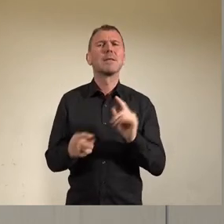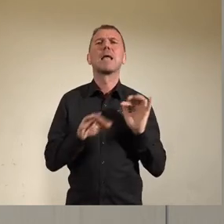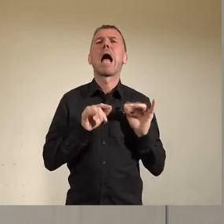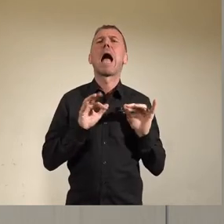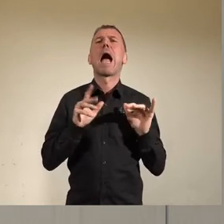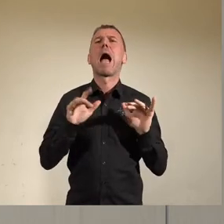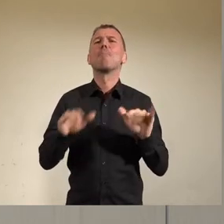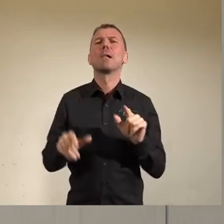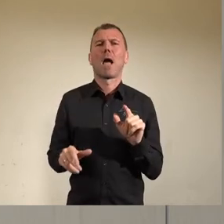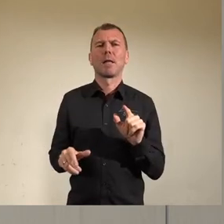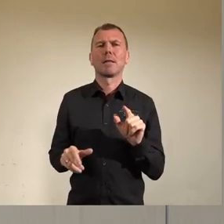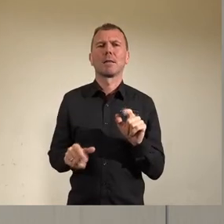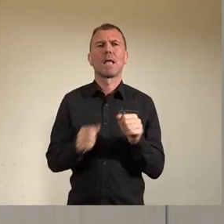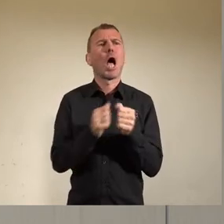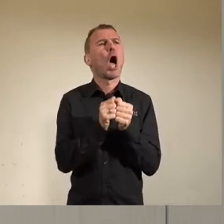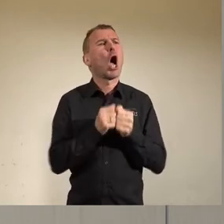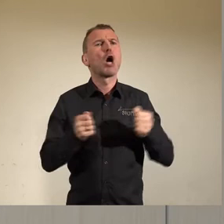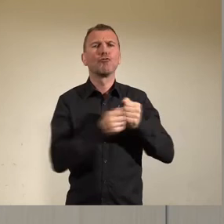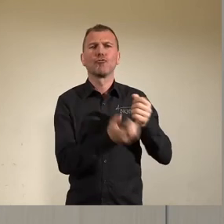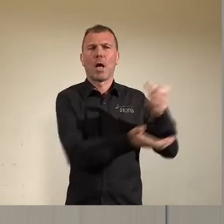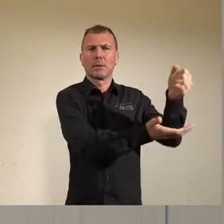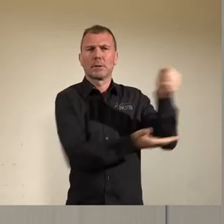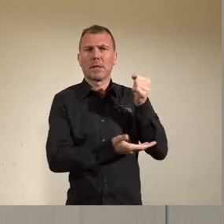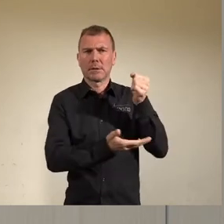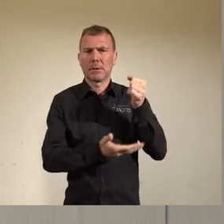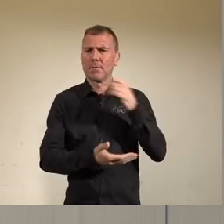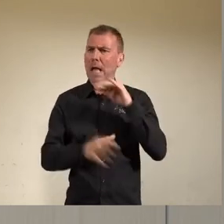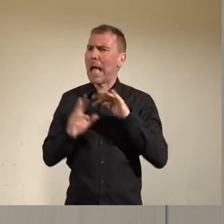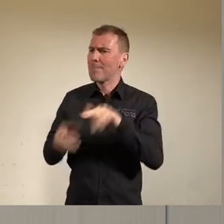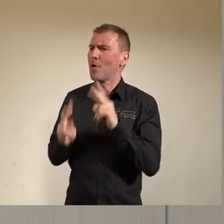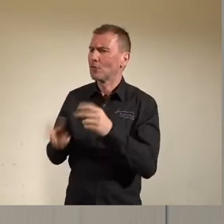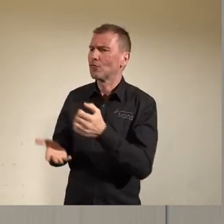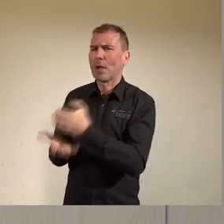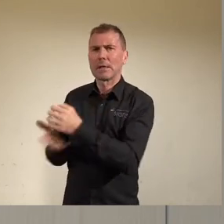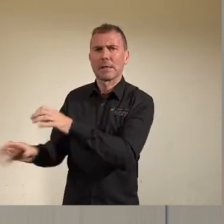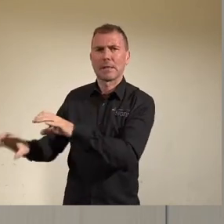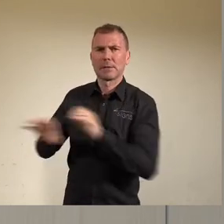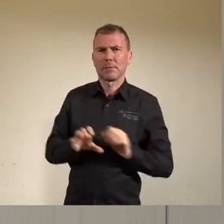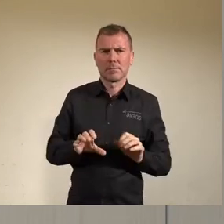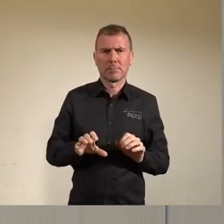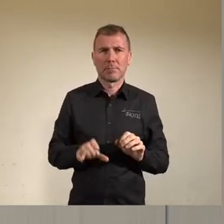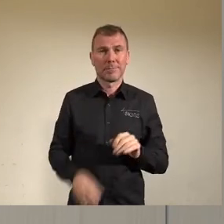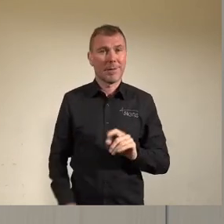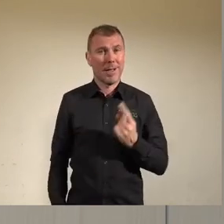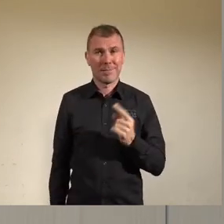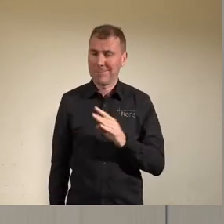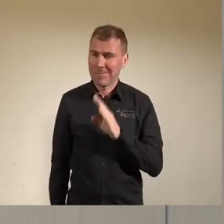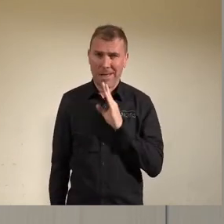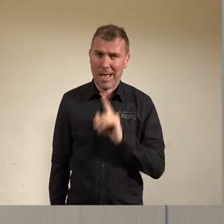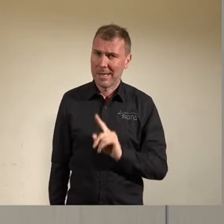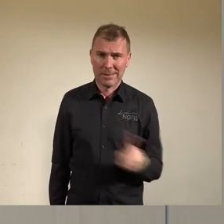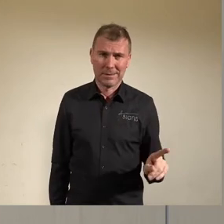Milliarden aus der Staatskasse und die Millionen aus der Stadtkasse allein nicht